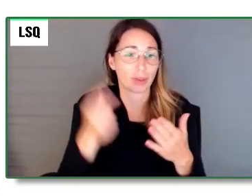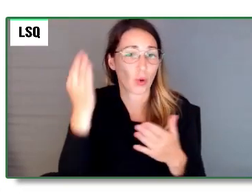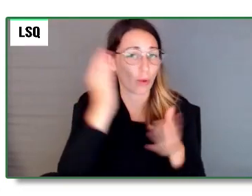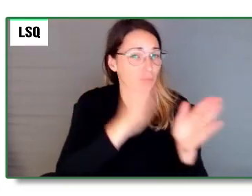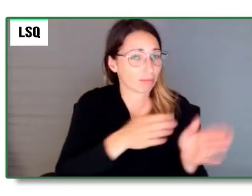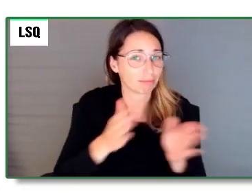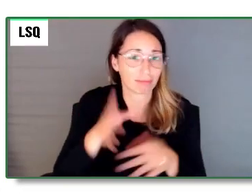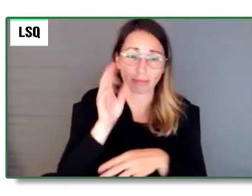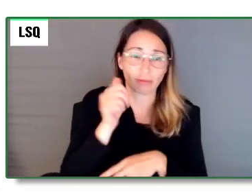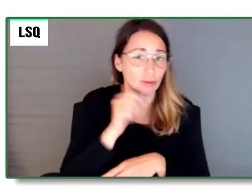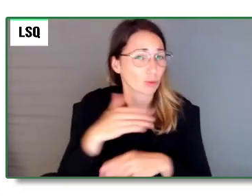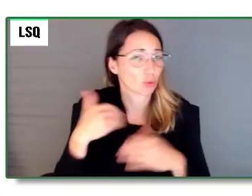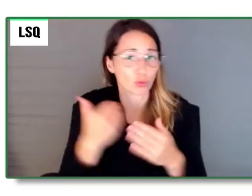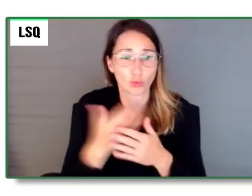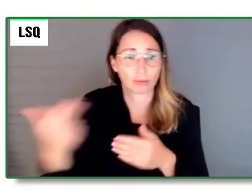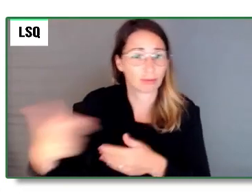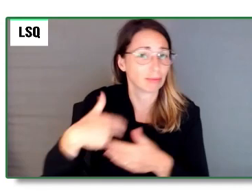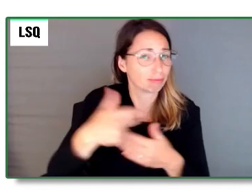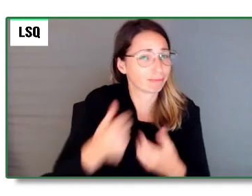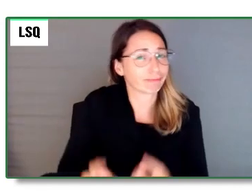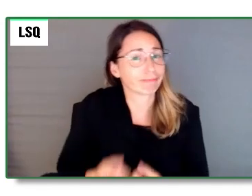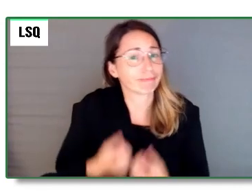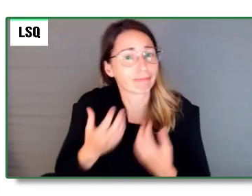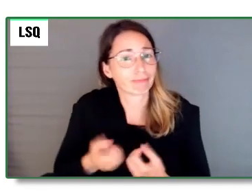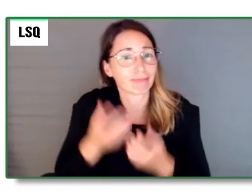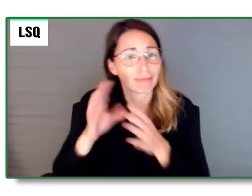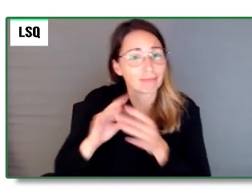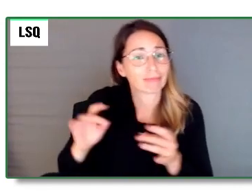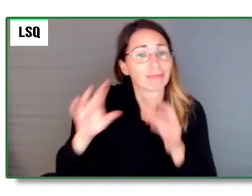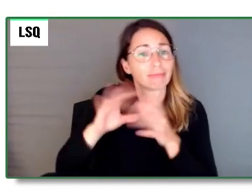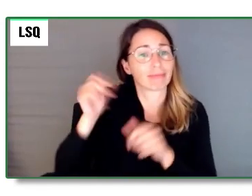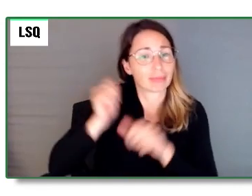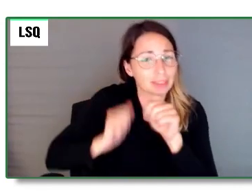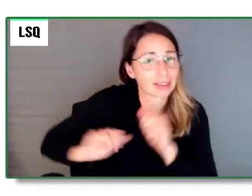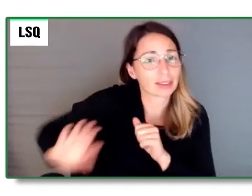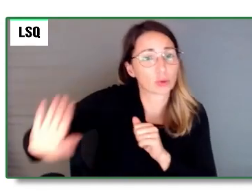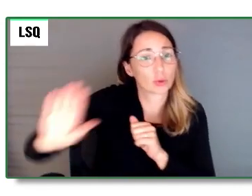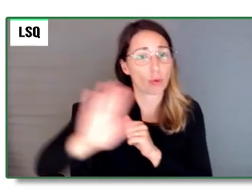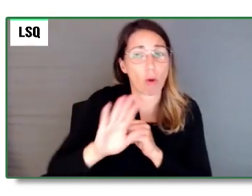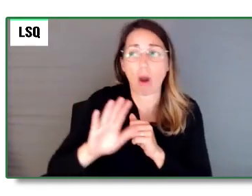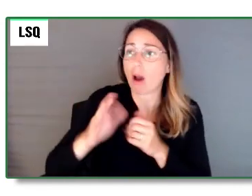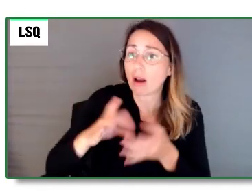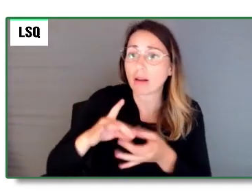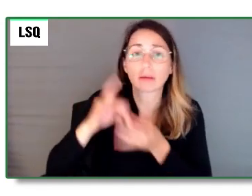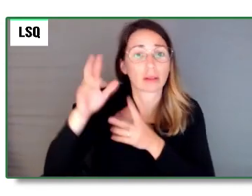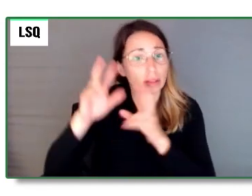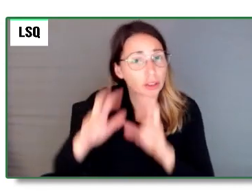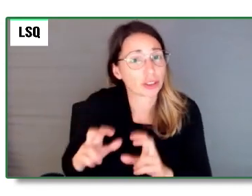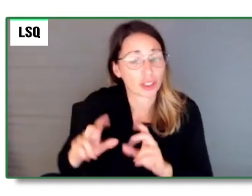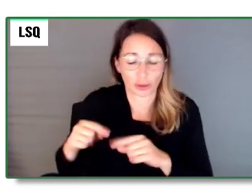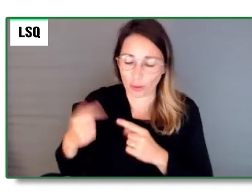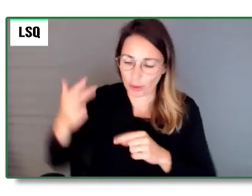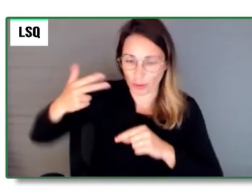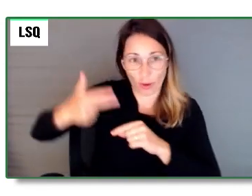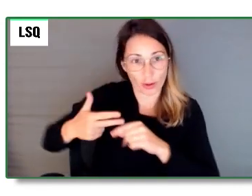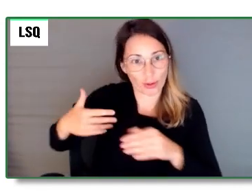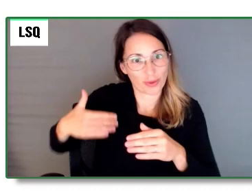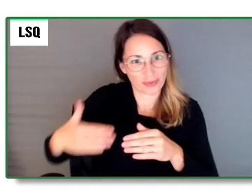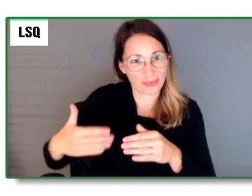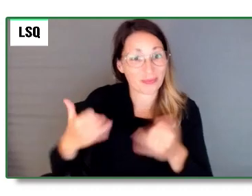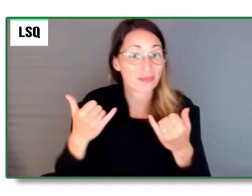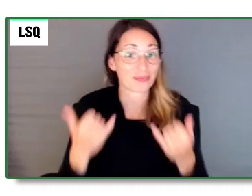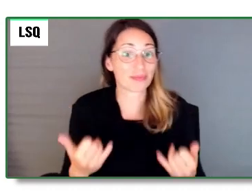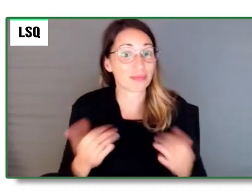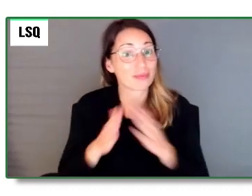qui ont partagé leurs récits, leurs recherches avec nous depuis les 3 derniers jours. J'aimerais maintenant demander au Dr. Tilak